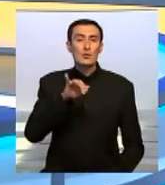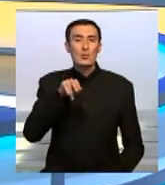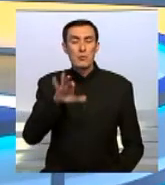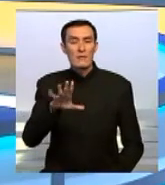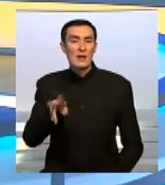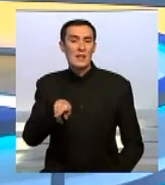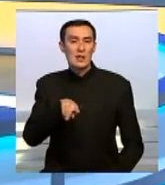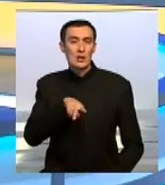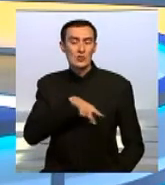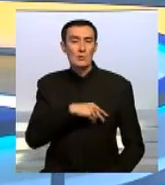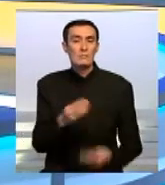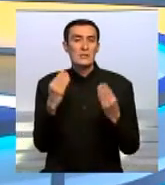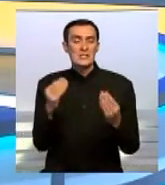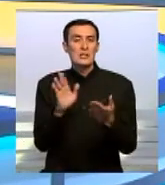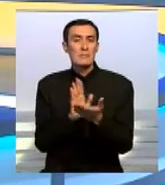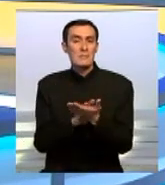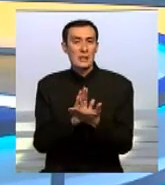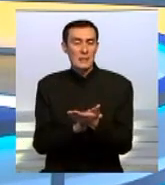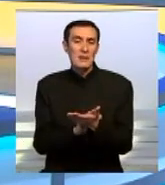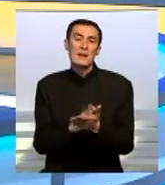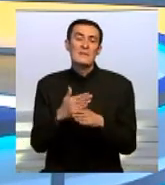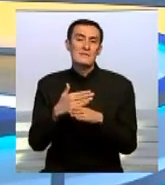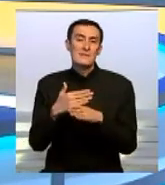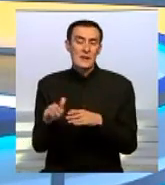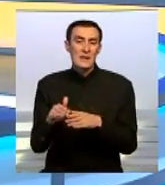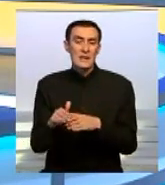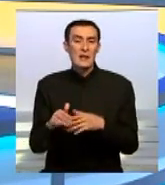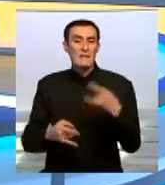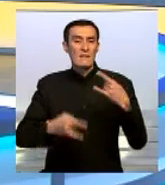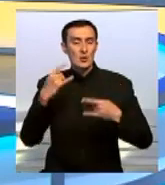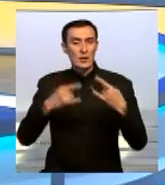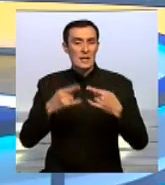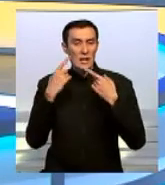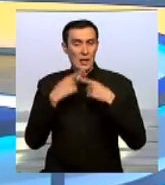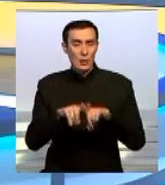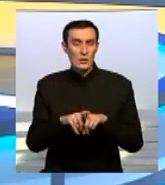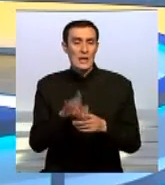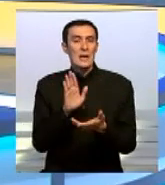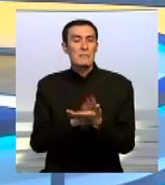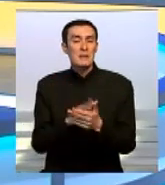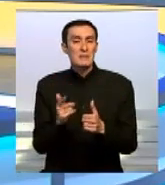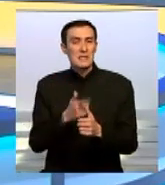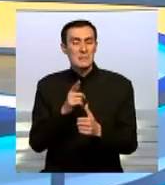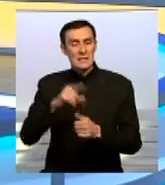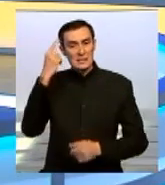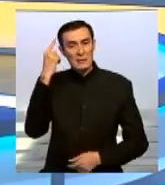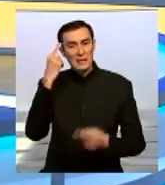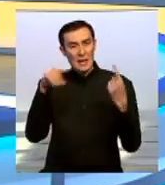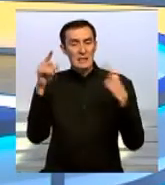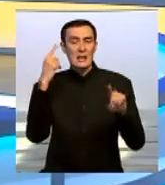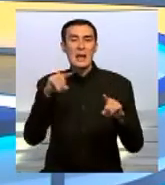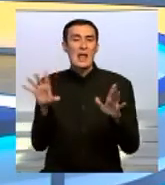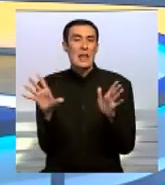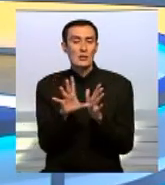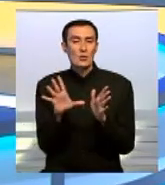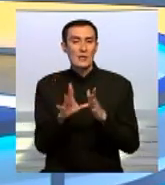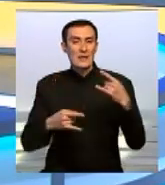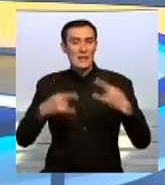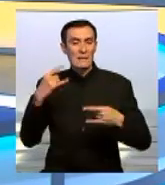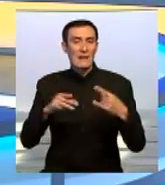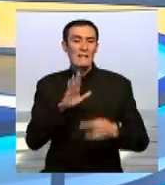Аюпов награжден престижной премией в сфере телевизионных технологий. Премия имени изобретателя электронного